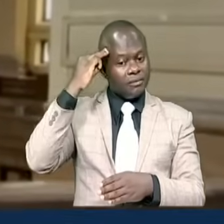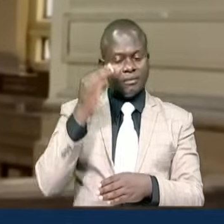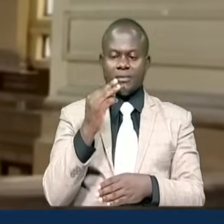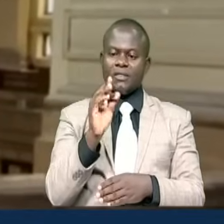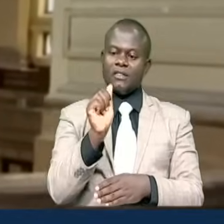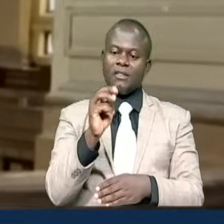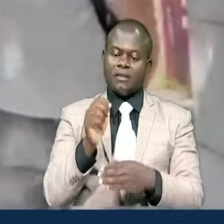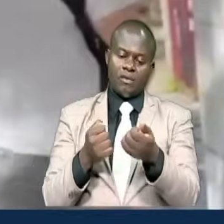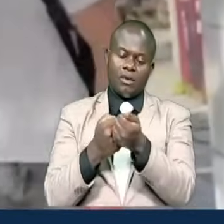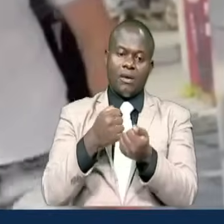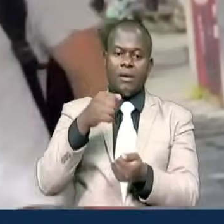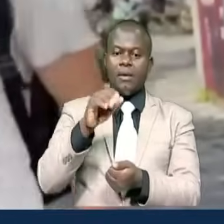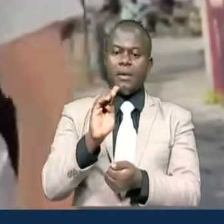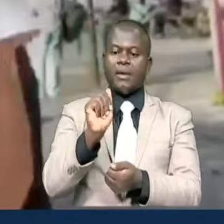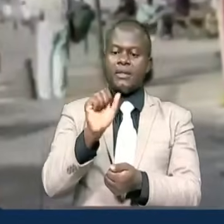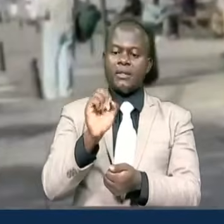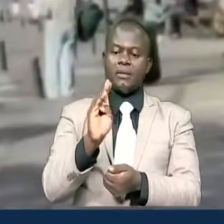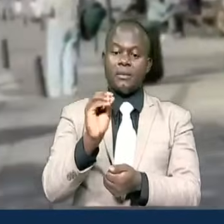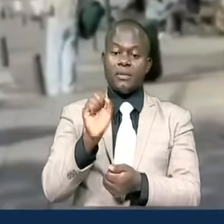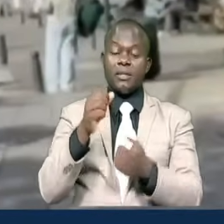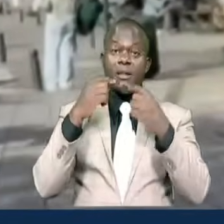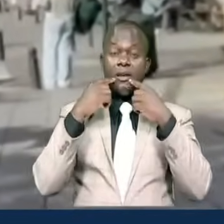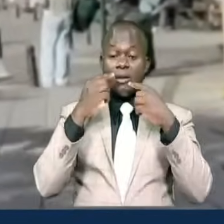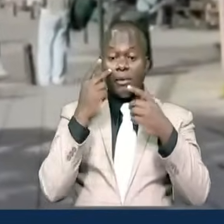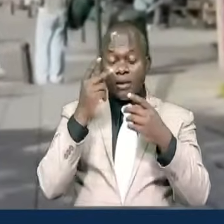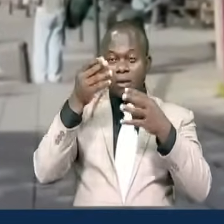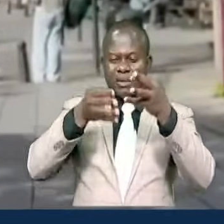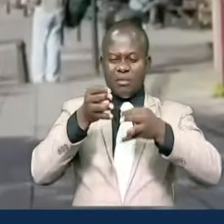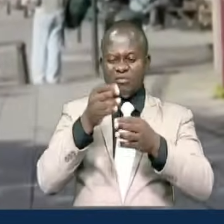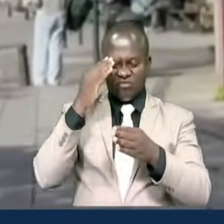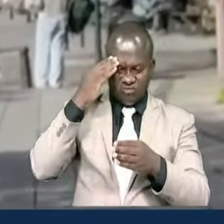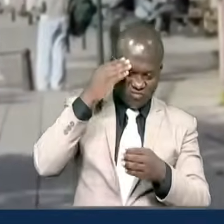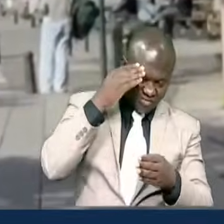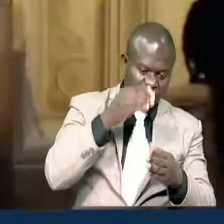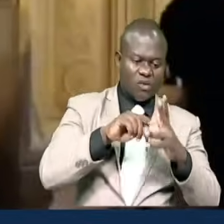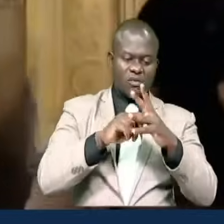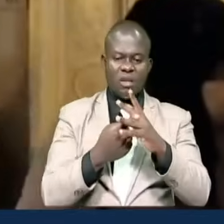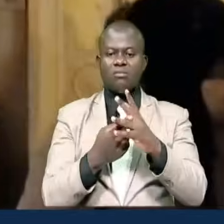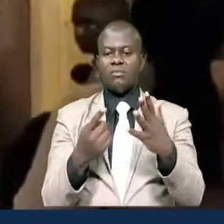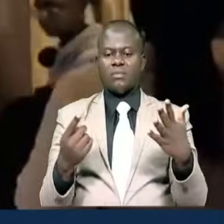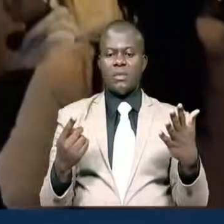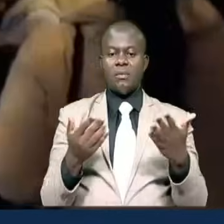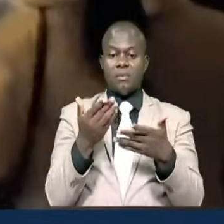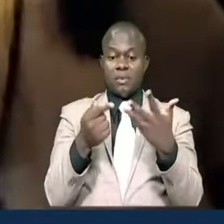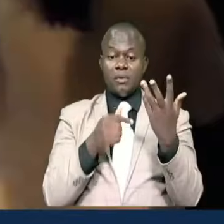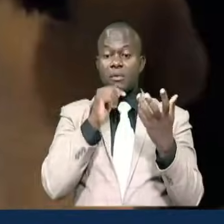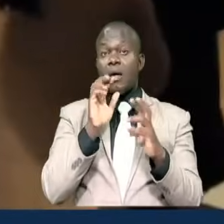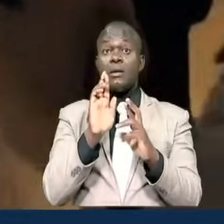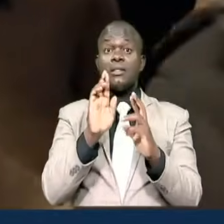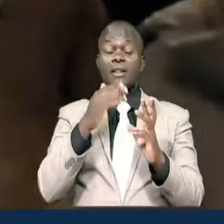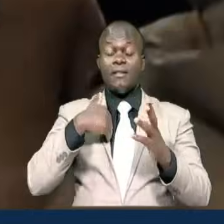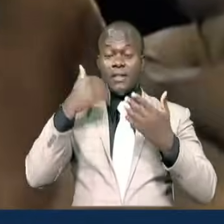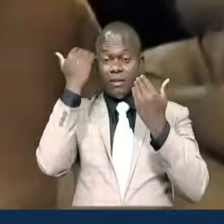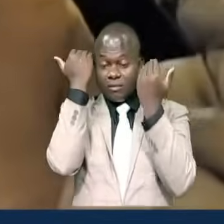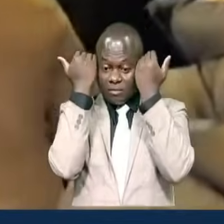Pierre Basabose we yavuze ko abona abacamanza basa nk'ababogamye kuva uru rubanza rugitangira, bityo ngo nta cyizere afitiye